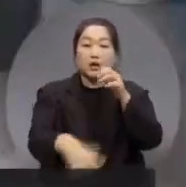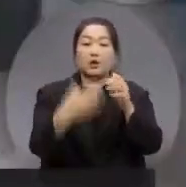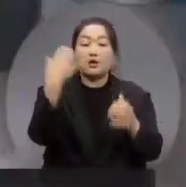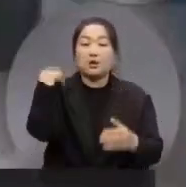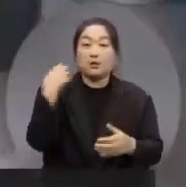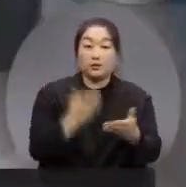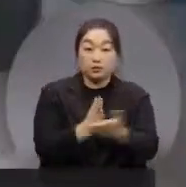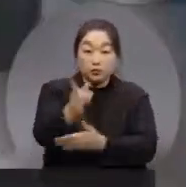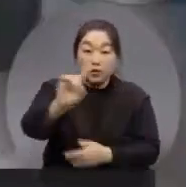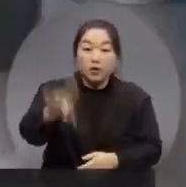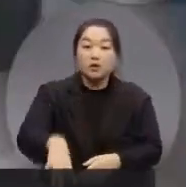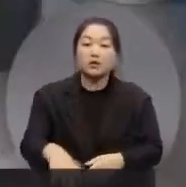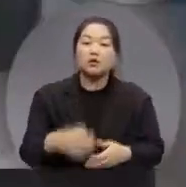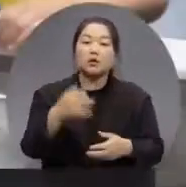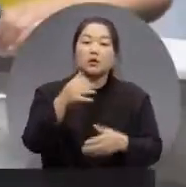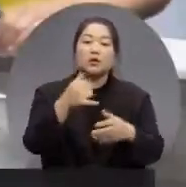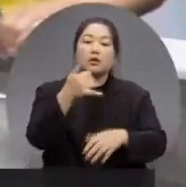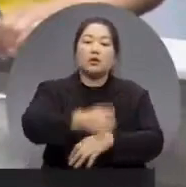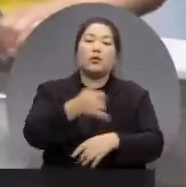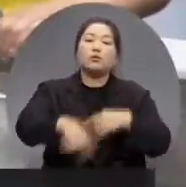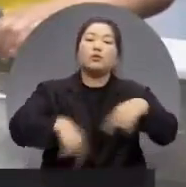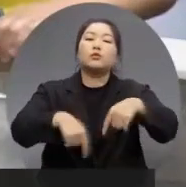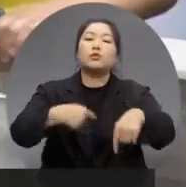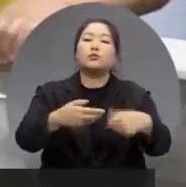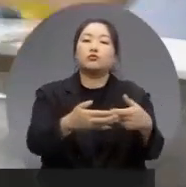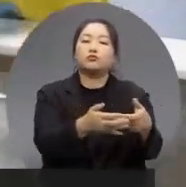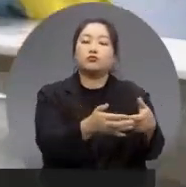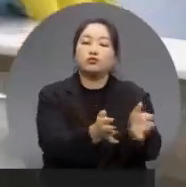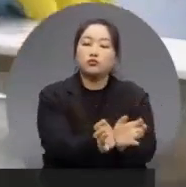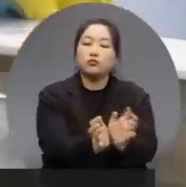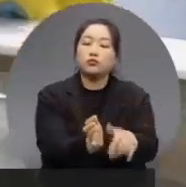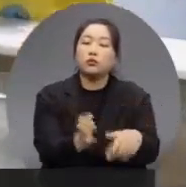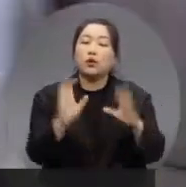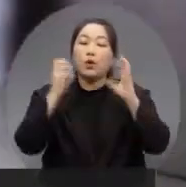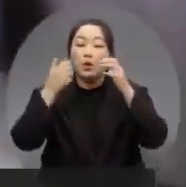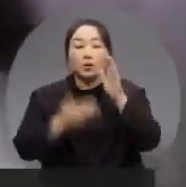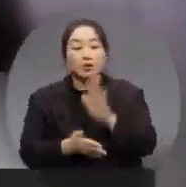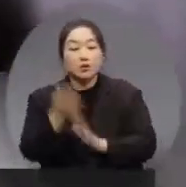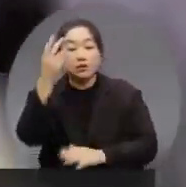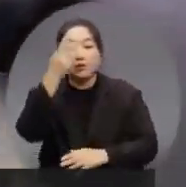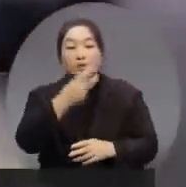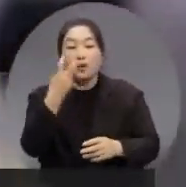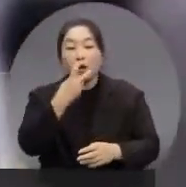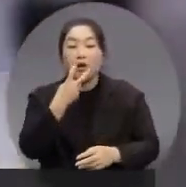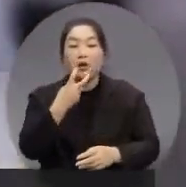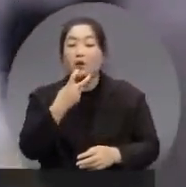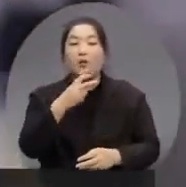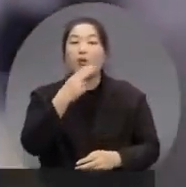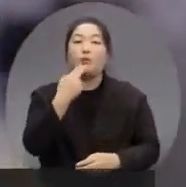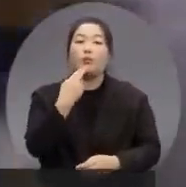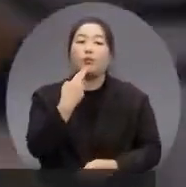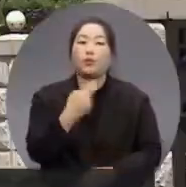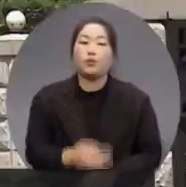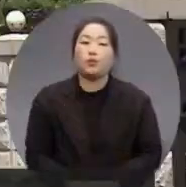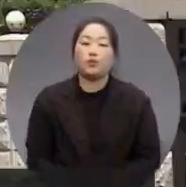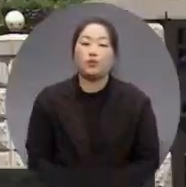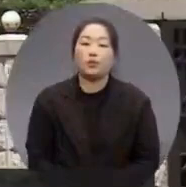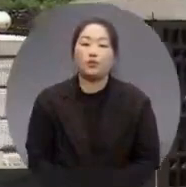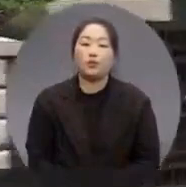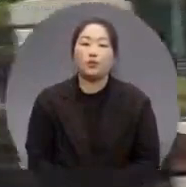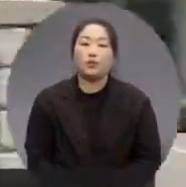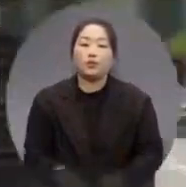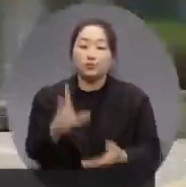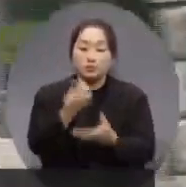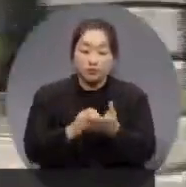담당 부서는 농업정책국. 어린이와 관련된 시설 관리가 제대로 이루어질 리 없습니다.